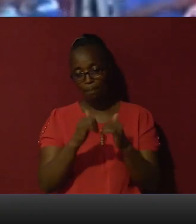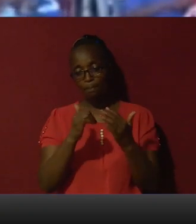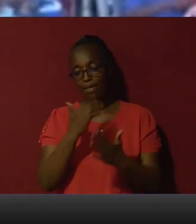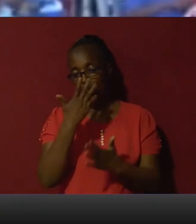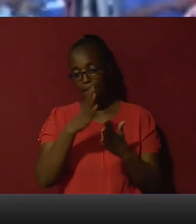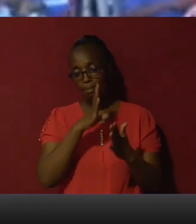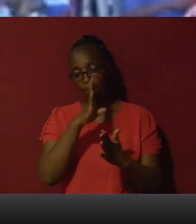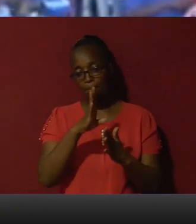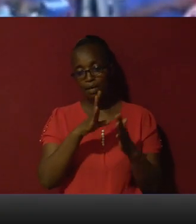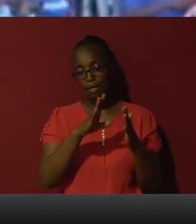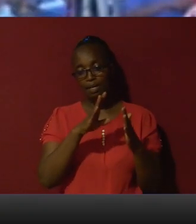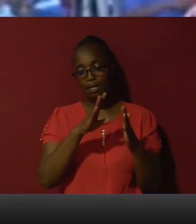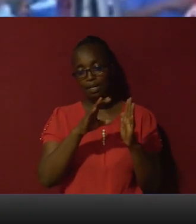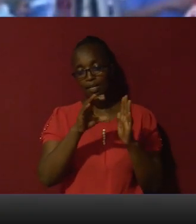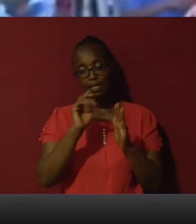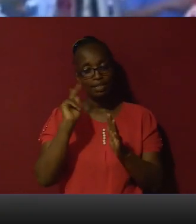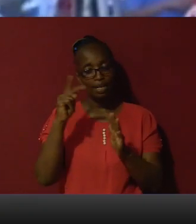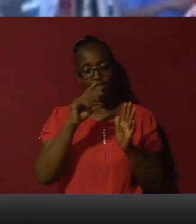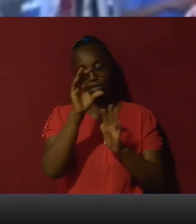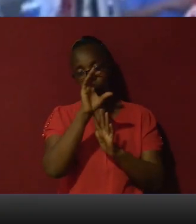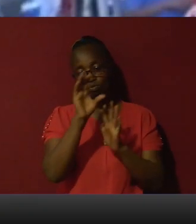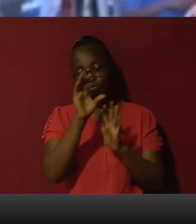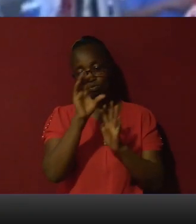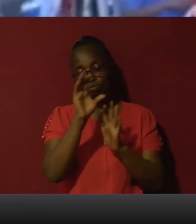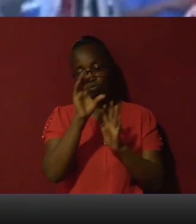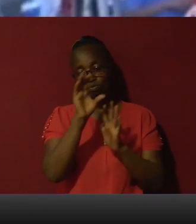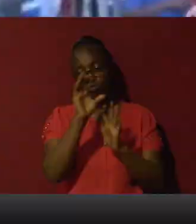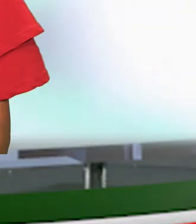ikuenda kulingana na katiba ya Kenya vile inatakikana.